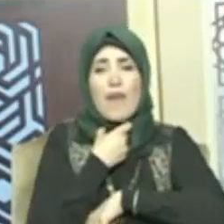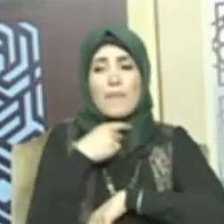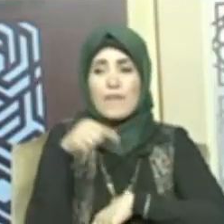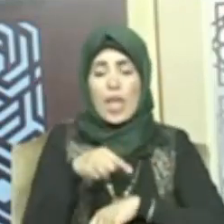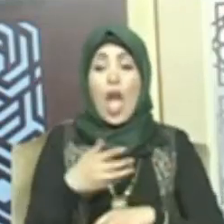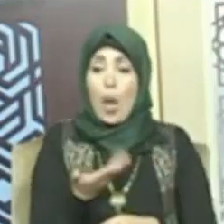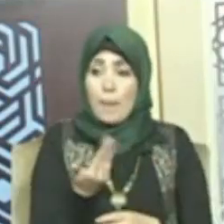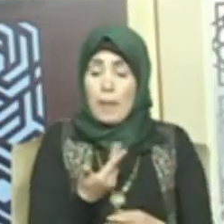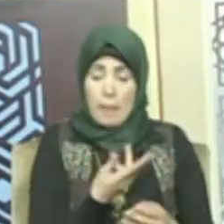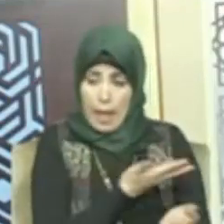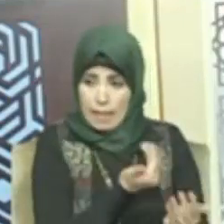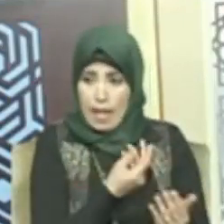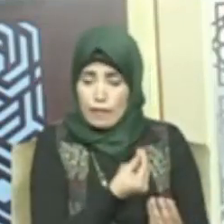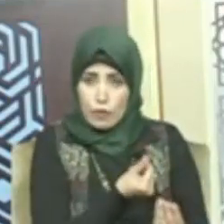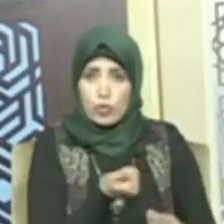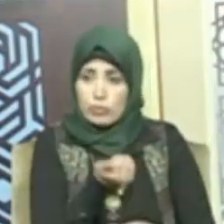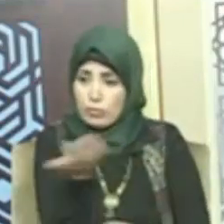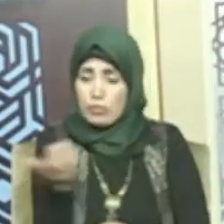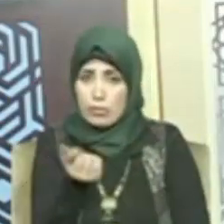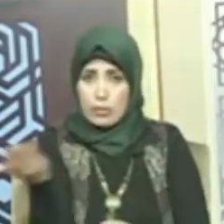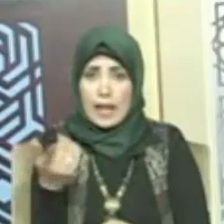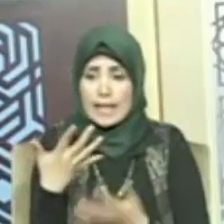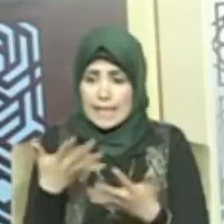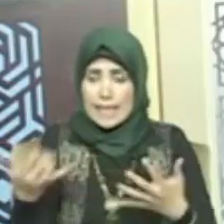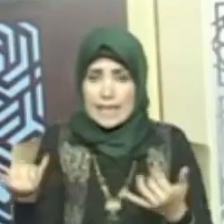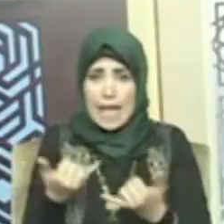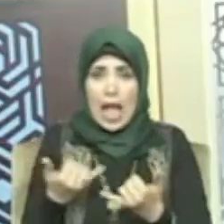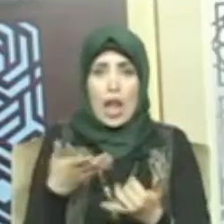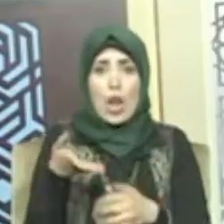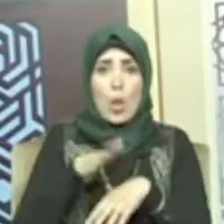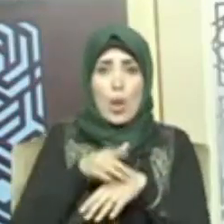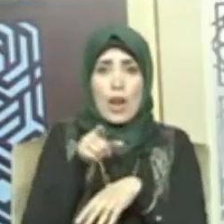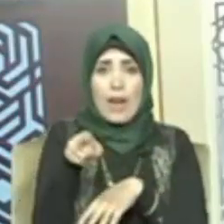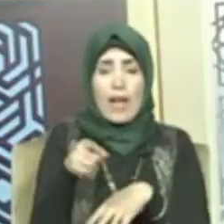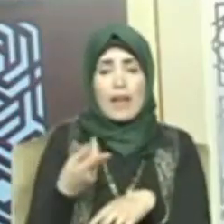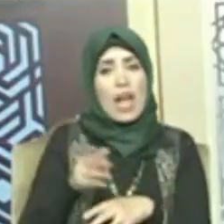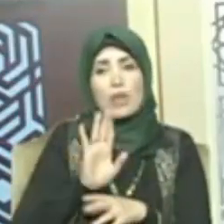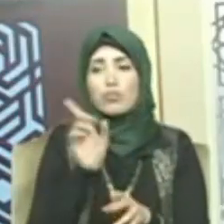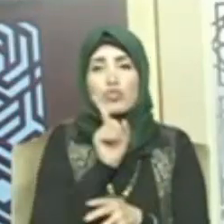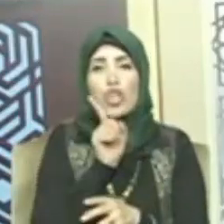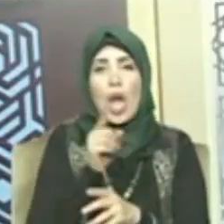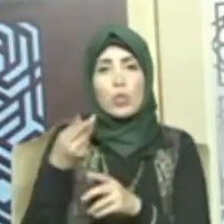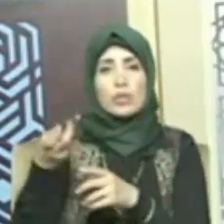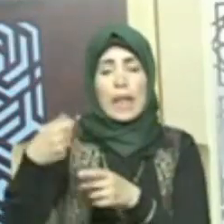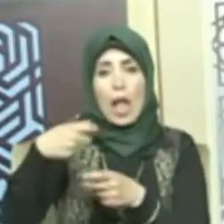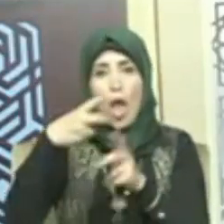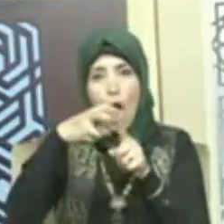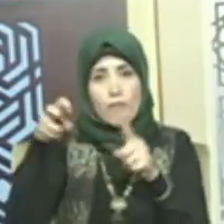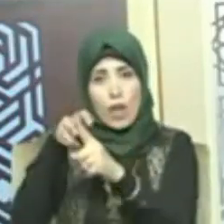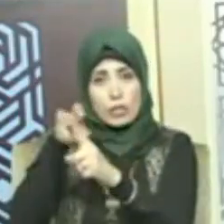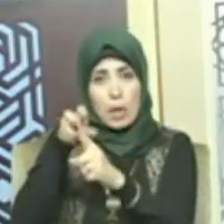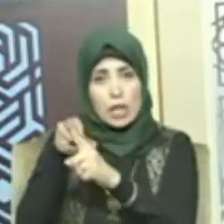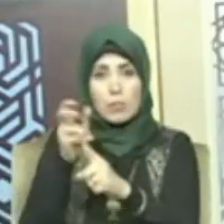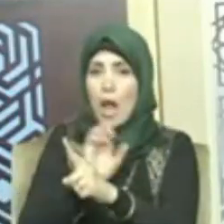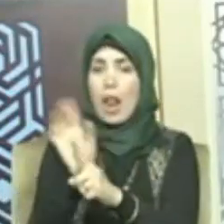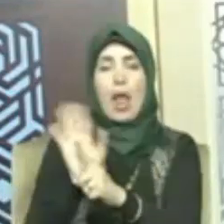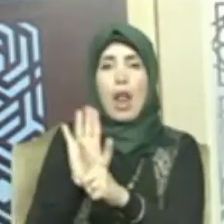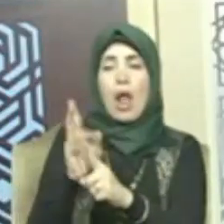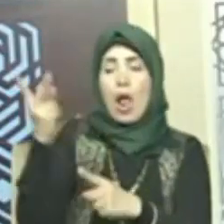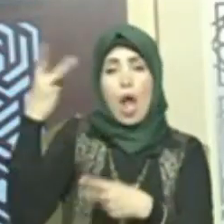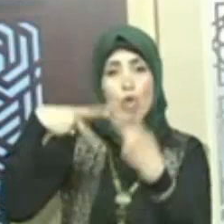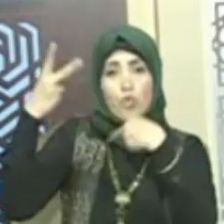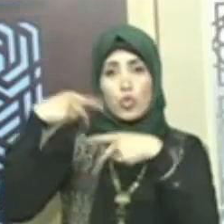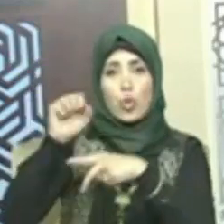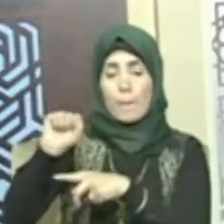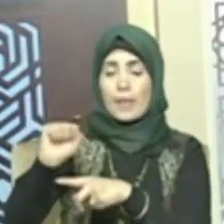قالوا: يسروا عليه، يسروا، أسقطوا ما عليه، تجاوزوا عن دينه،